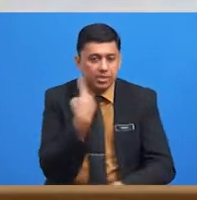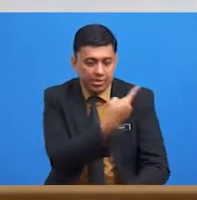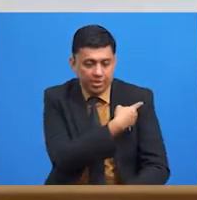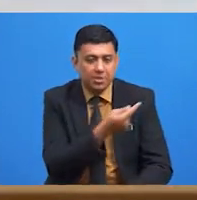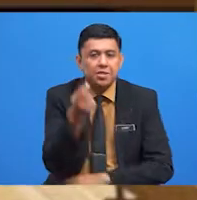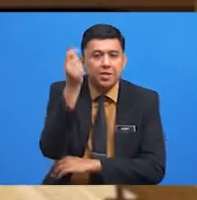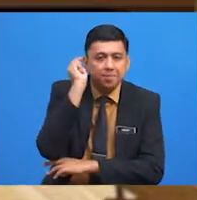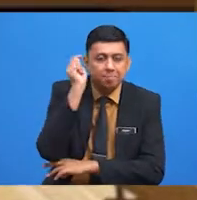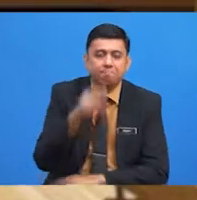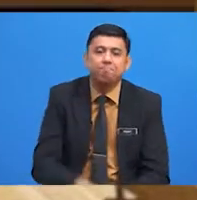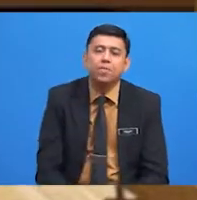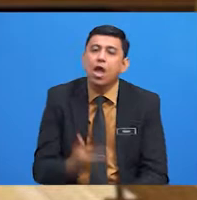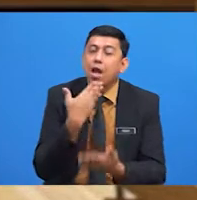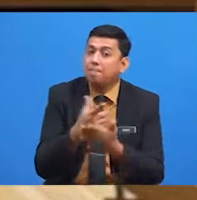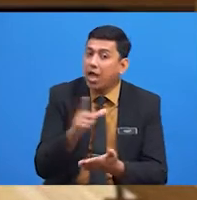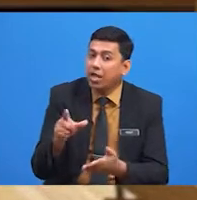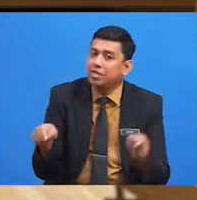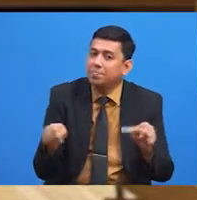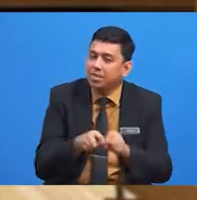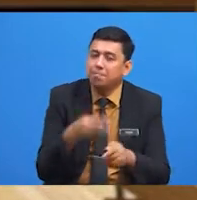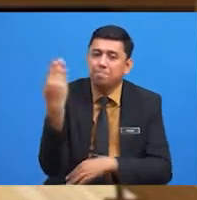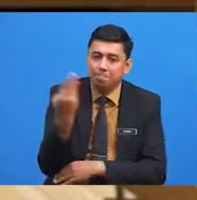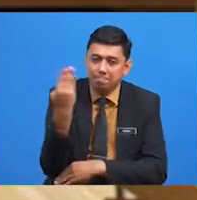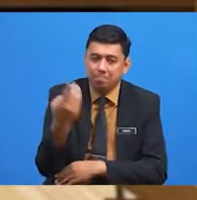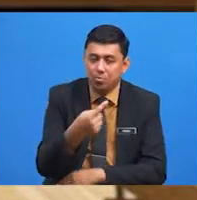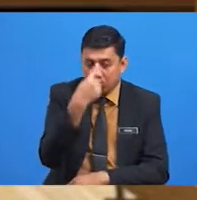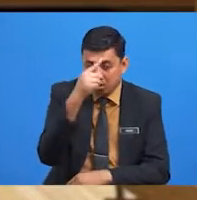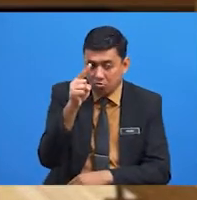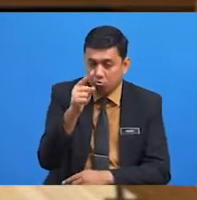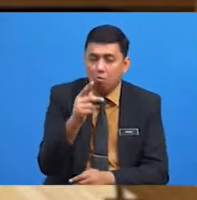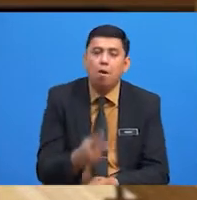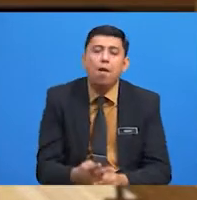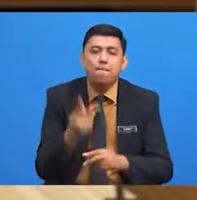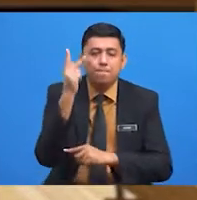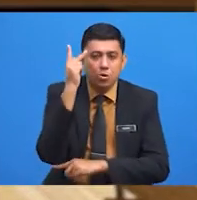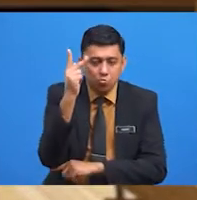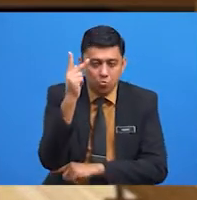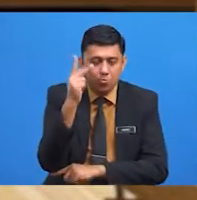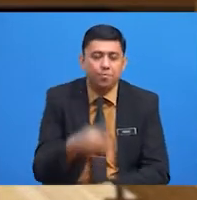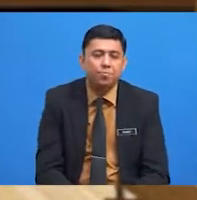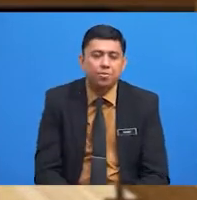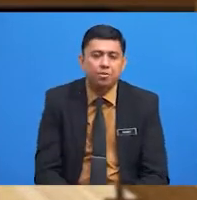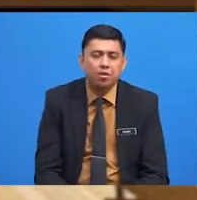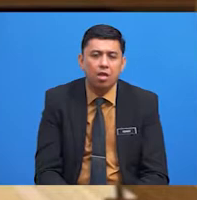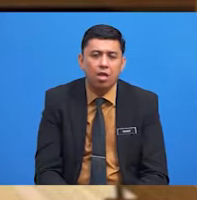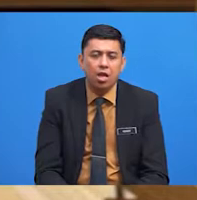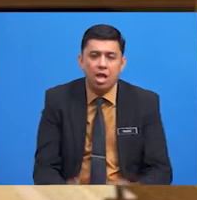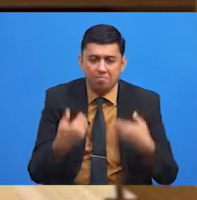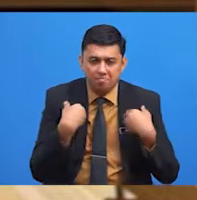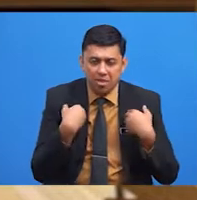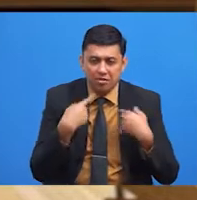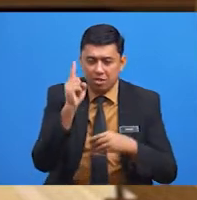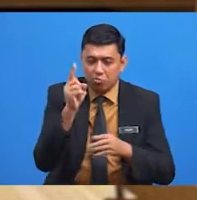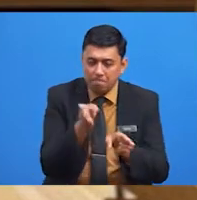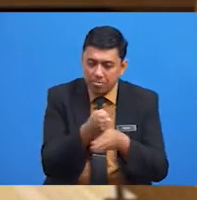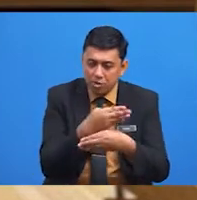tadi. Baiklah, seperti biasa untuk pengukuhan, cikgu akan paparkan satu bentuk